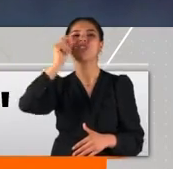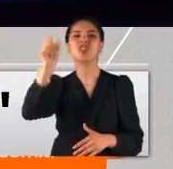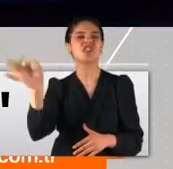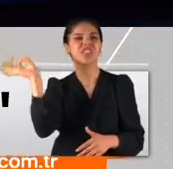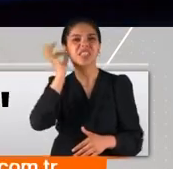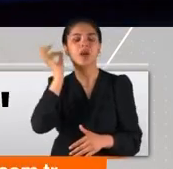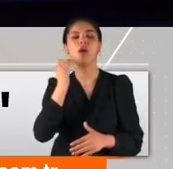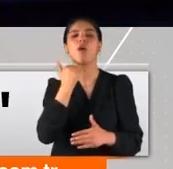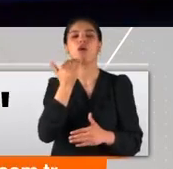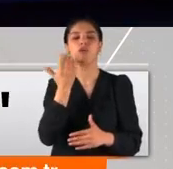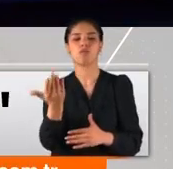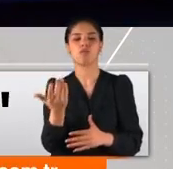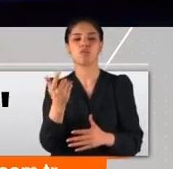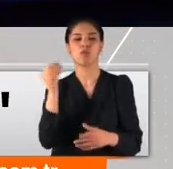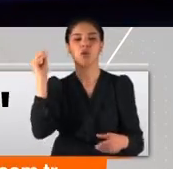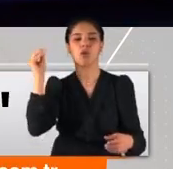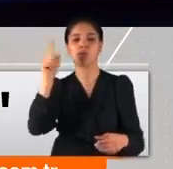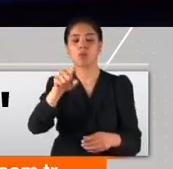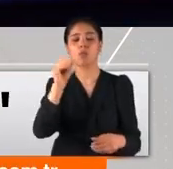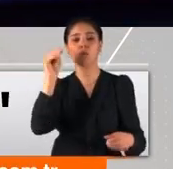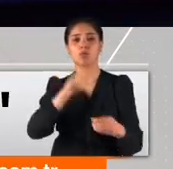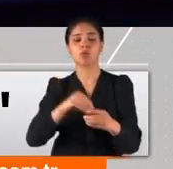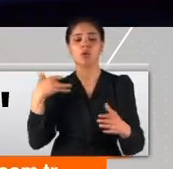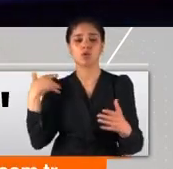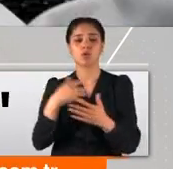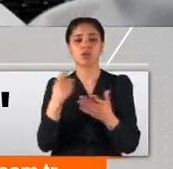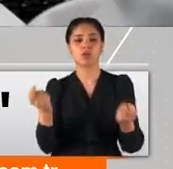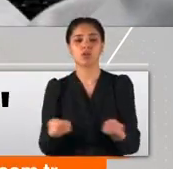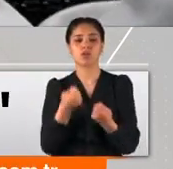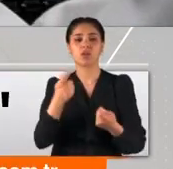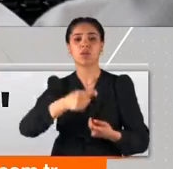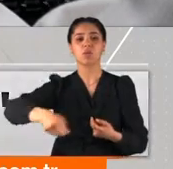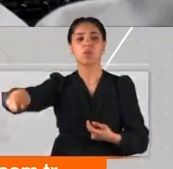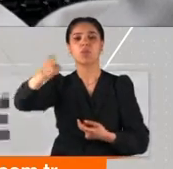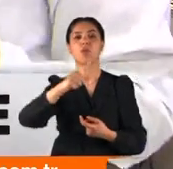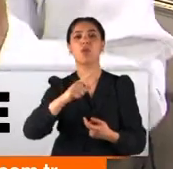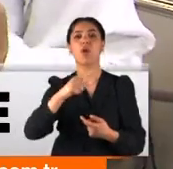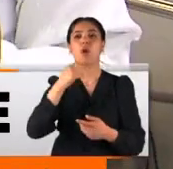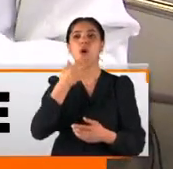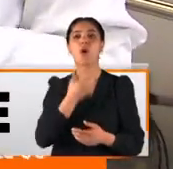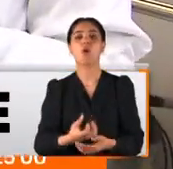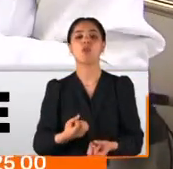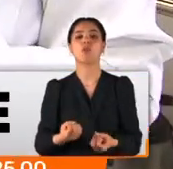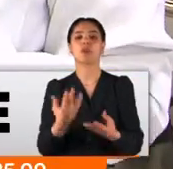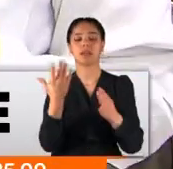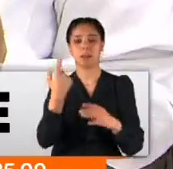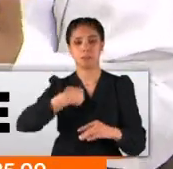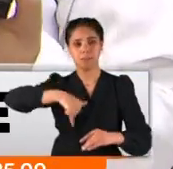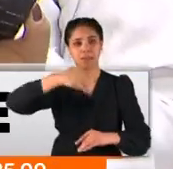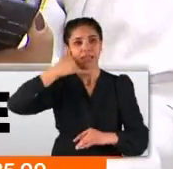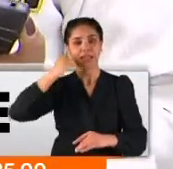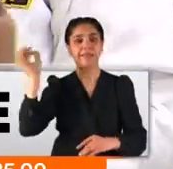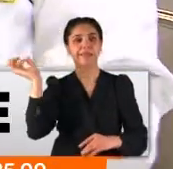çalışsanız bu telefonu dinlemeye sizin ömrünüz, kuşakların ömrü yetmez. Peki biz telefonun